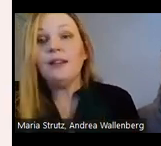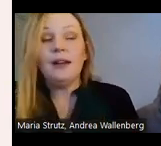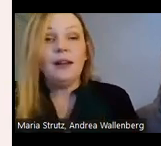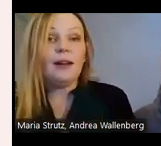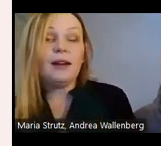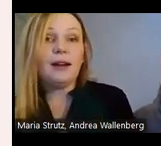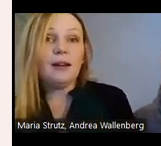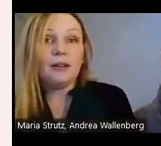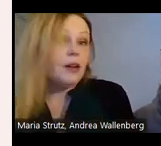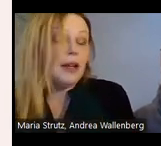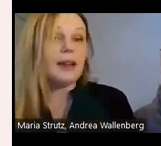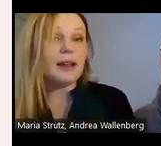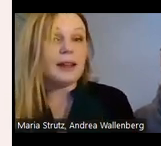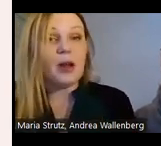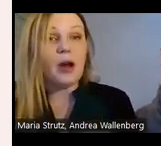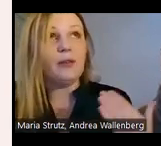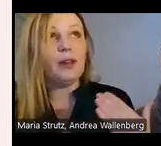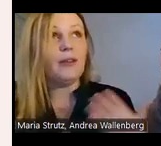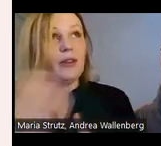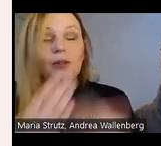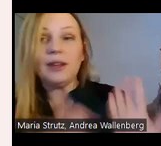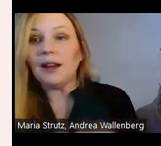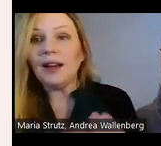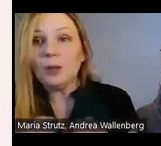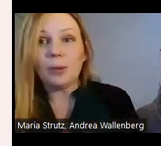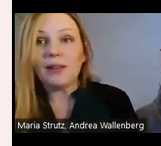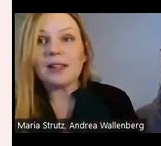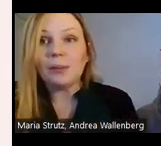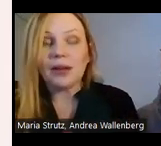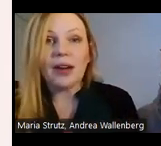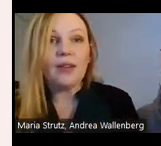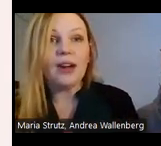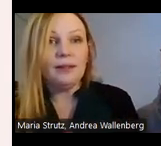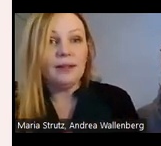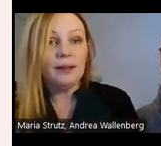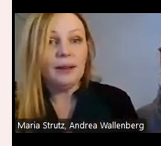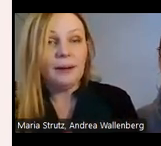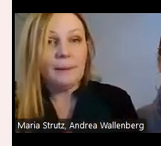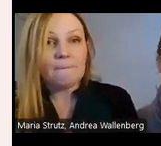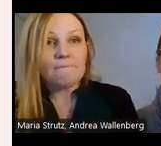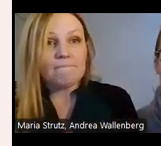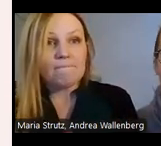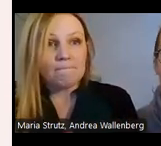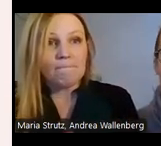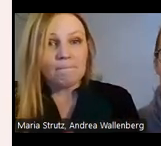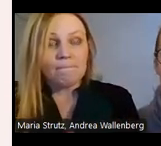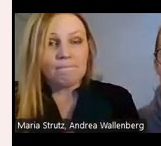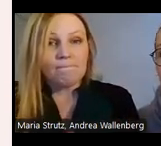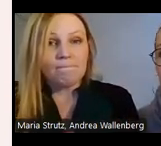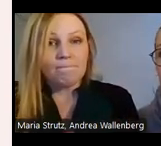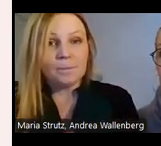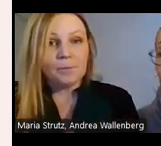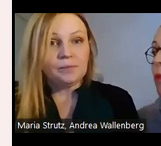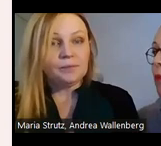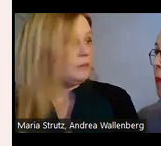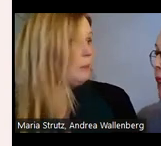känner. Helt enkelt att man har en vilja av att dela upplevelser med varandra. Och det sker ju ganska tidigt. Man kan